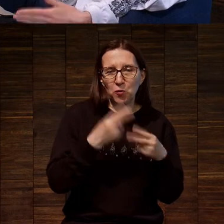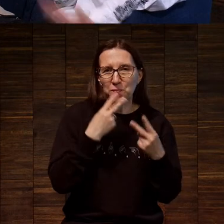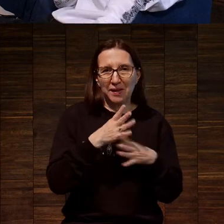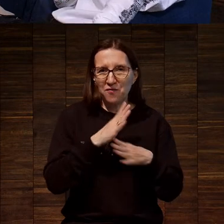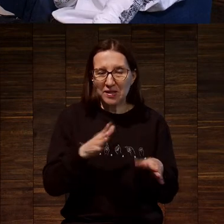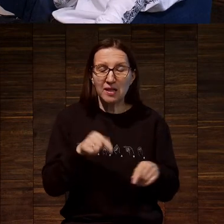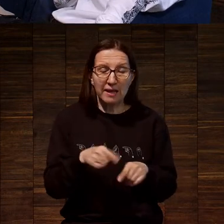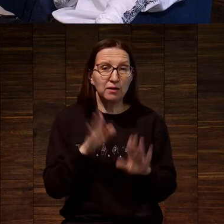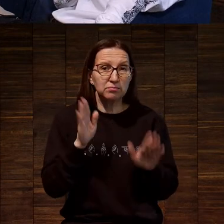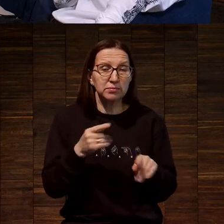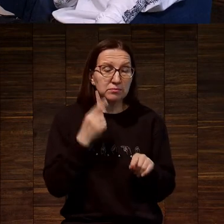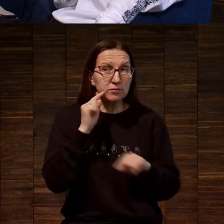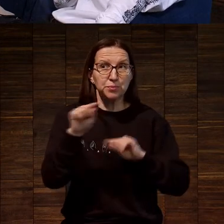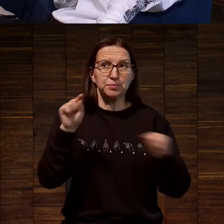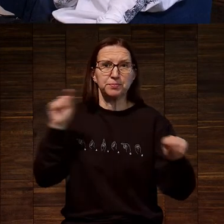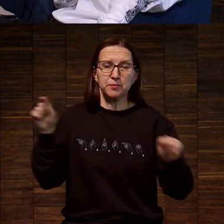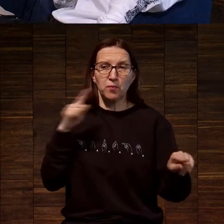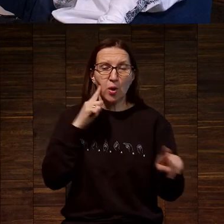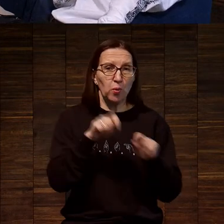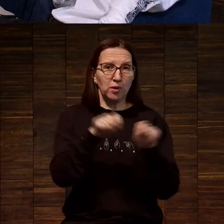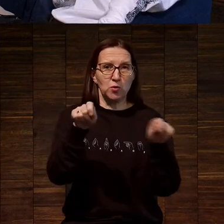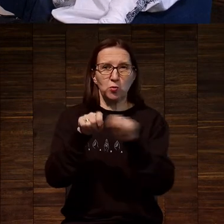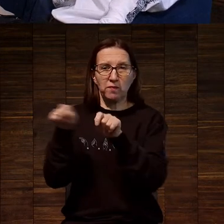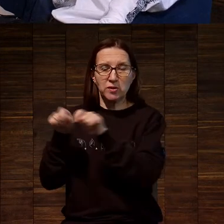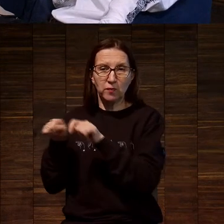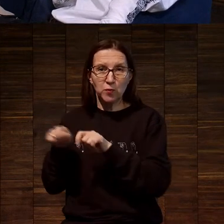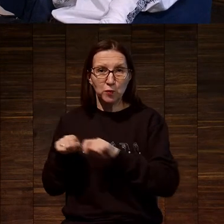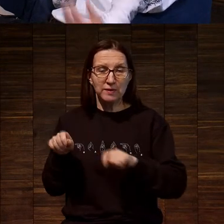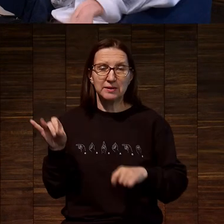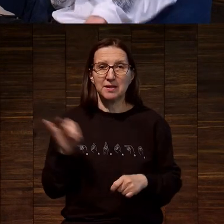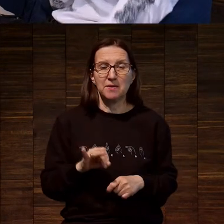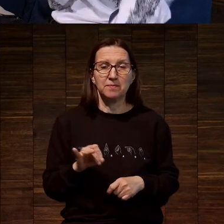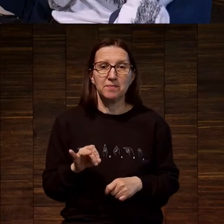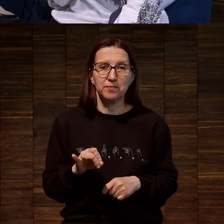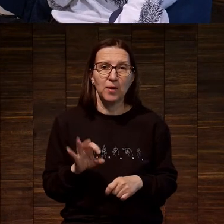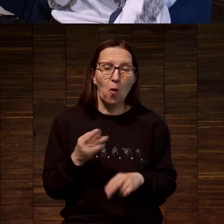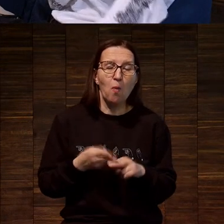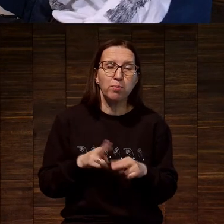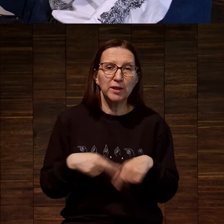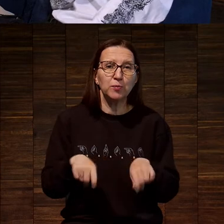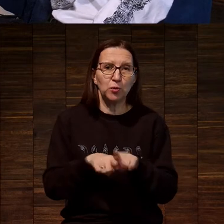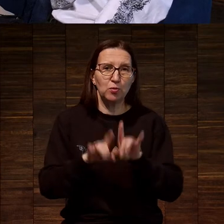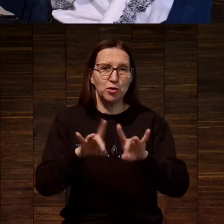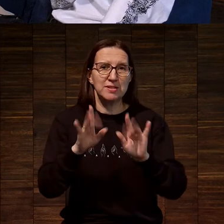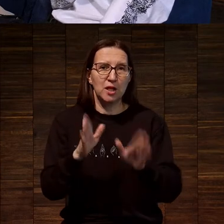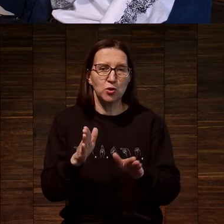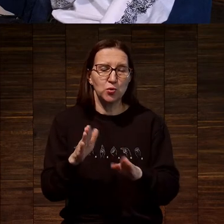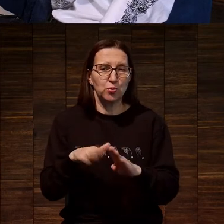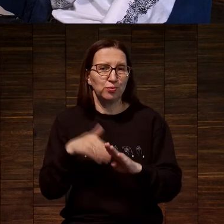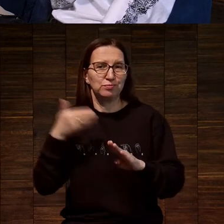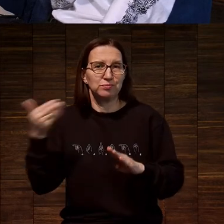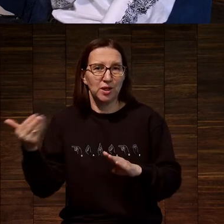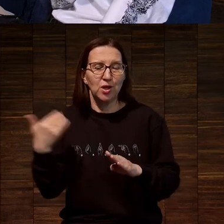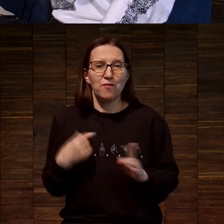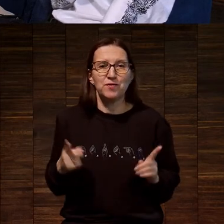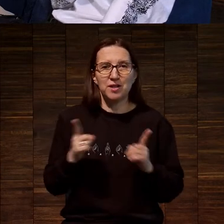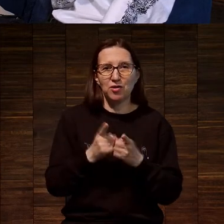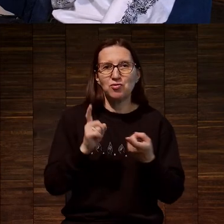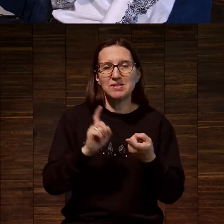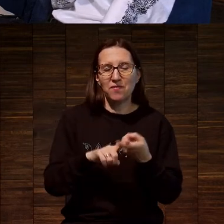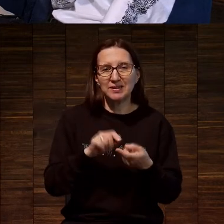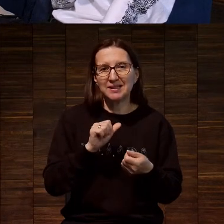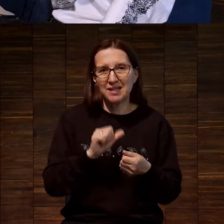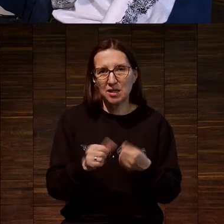часть из того, что на наших глазах пооткрывалось. И, ну, про это я опять же расскажу больше на встрече,